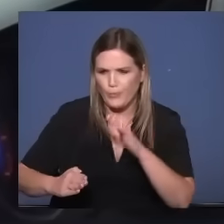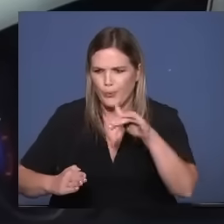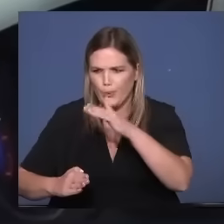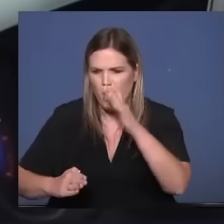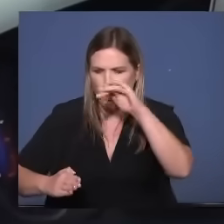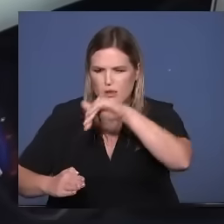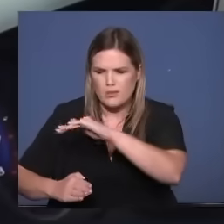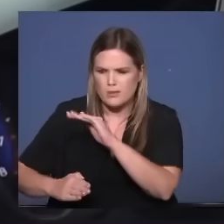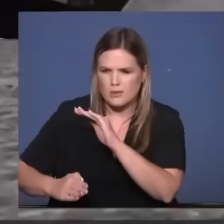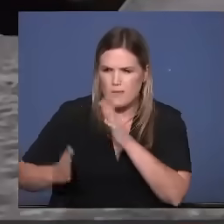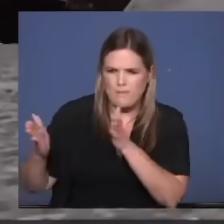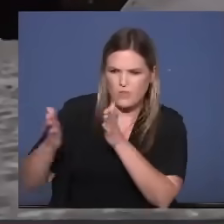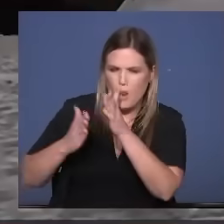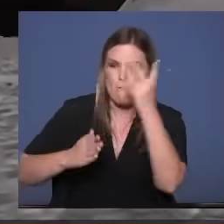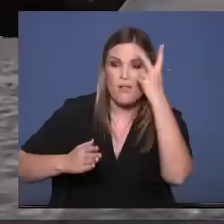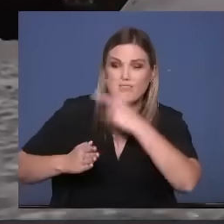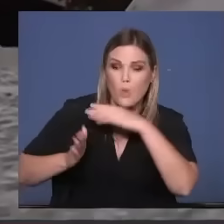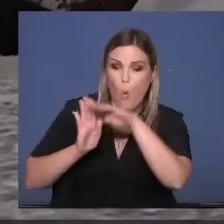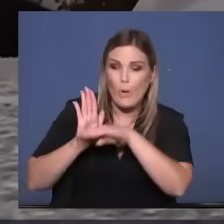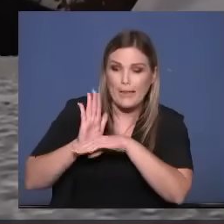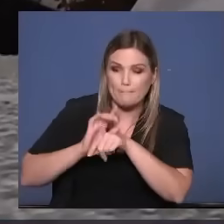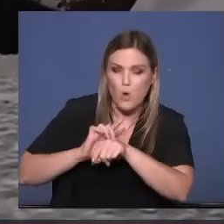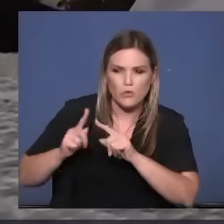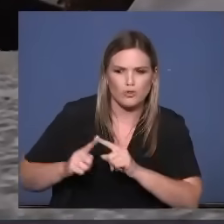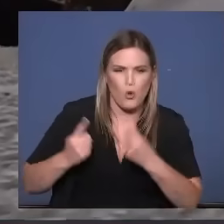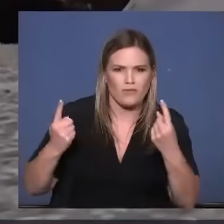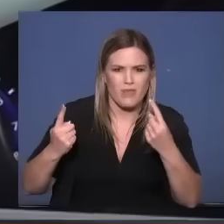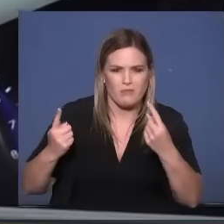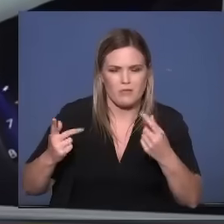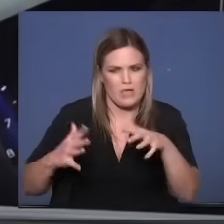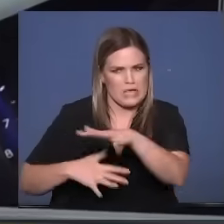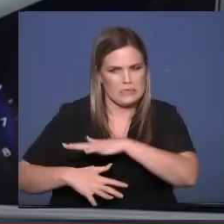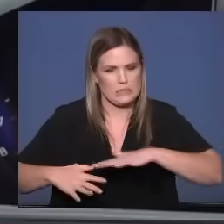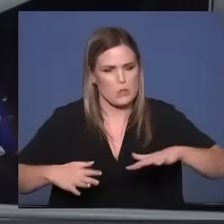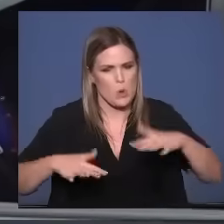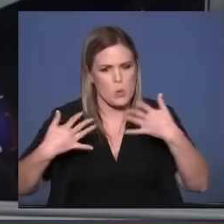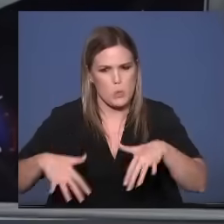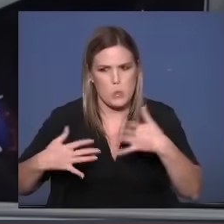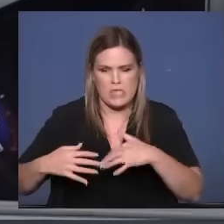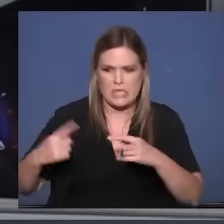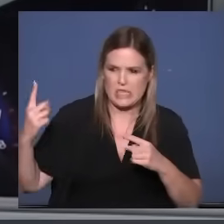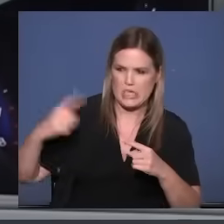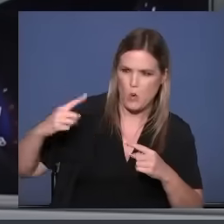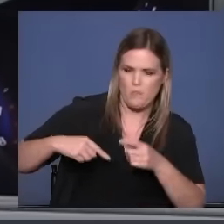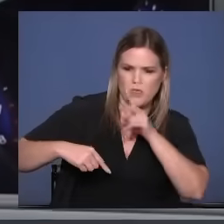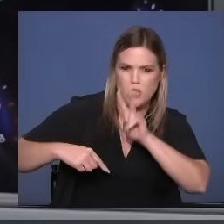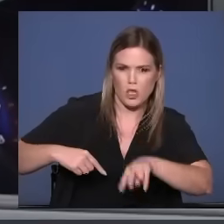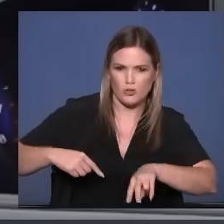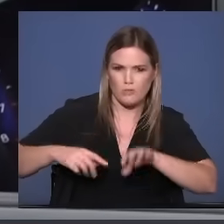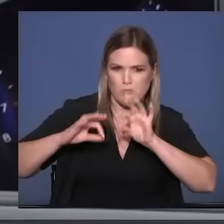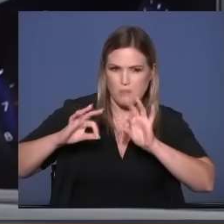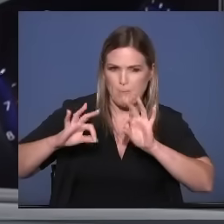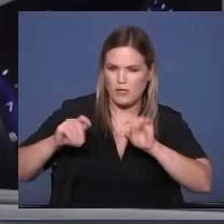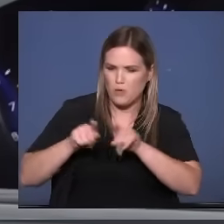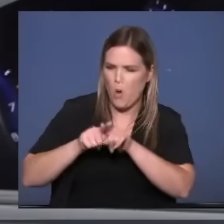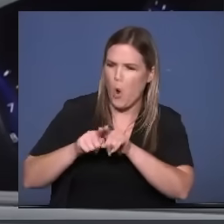כאן הם שונים לחלוטין מדובר באזור מאוים הכביש שעולה לשם נצפה והתה תחת איום ירי